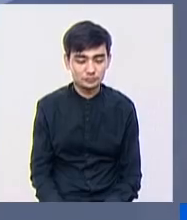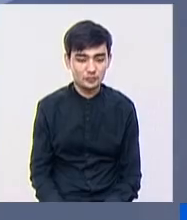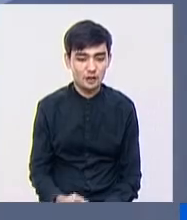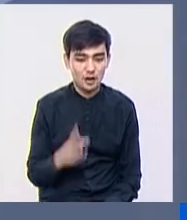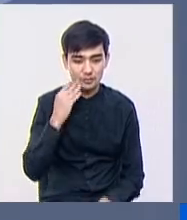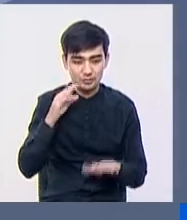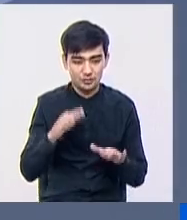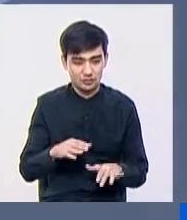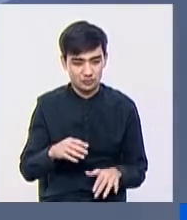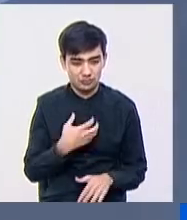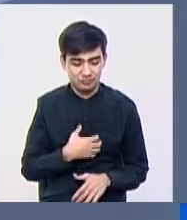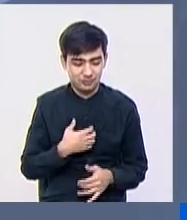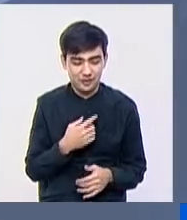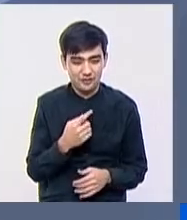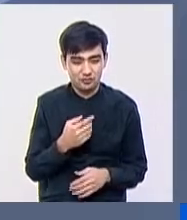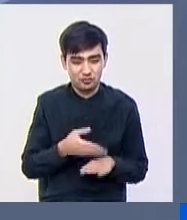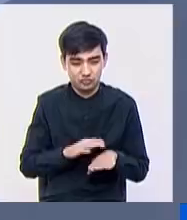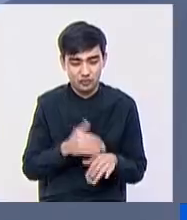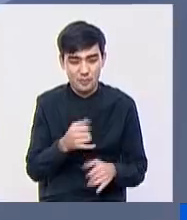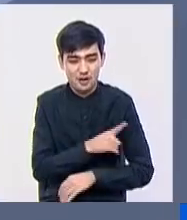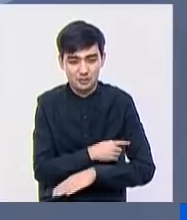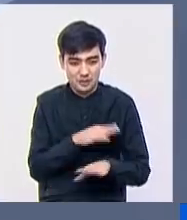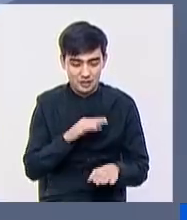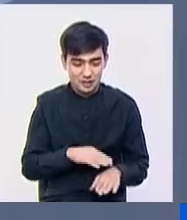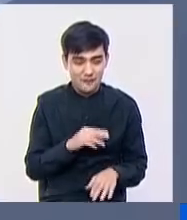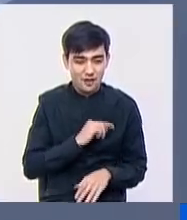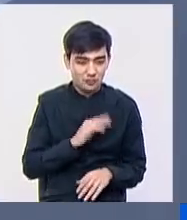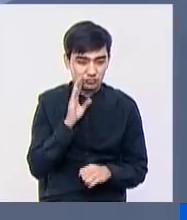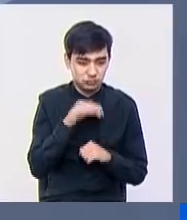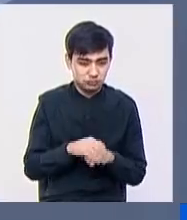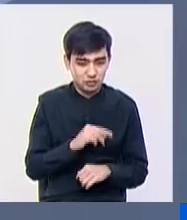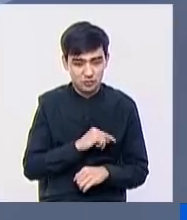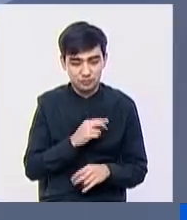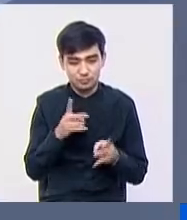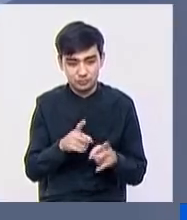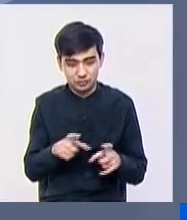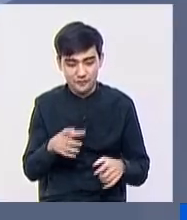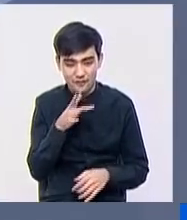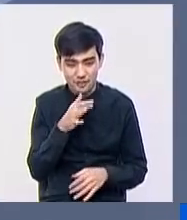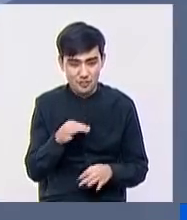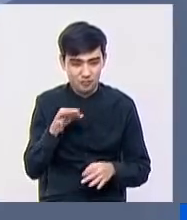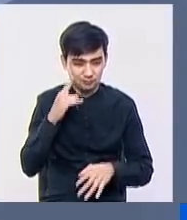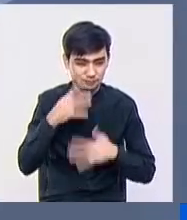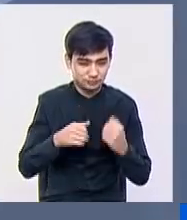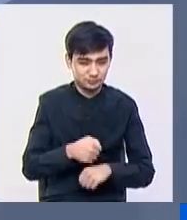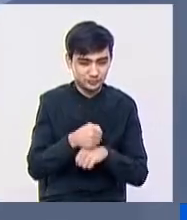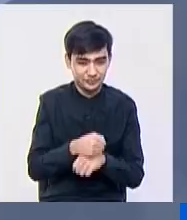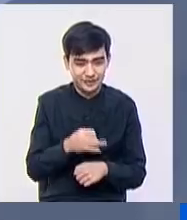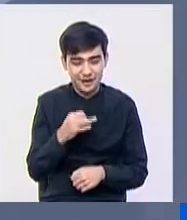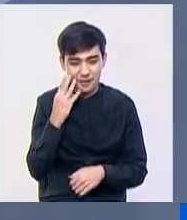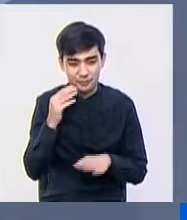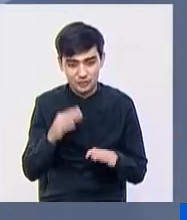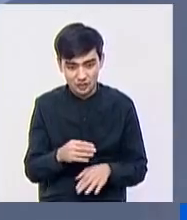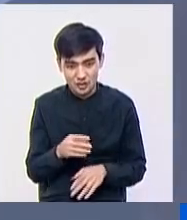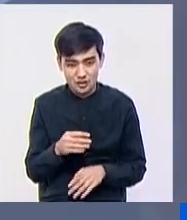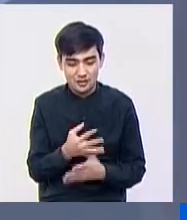Ситуация в Алматы остается сложной. В больницах врачи работают круглосуточно, спасая жизни пострадавших во время беспорядков. Неравнодушные алматинцы